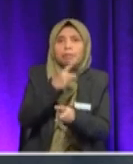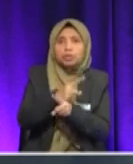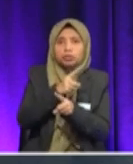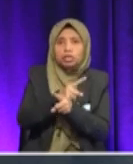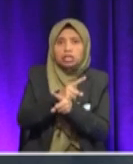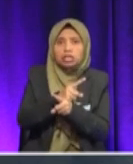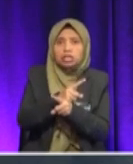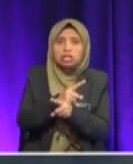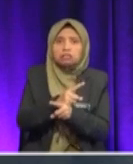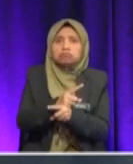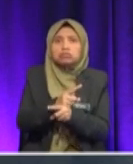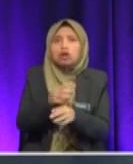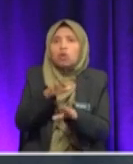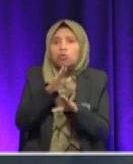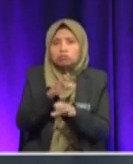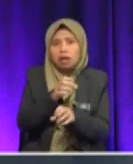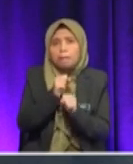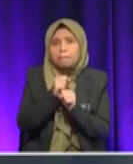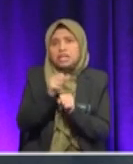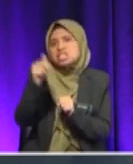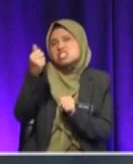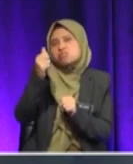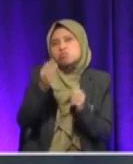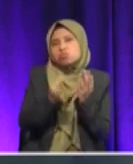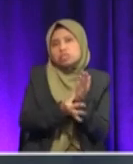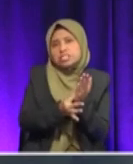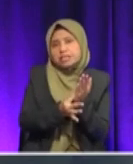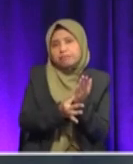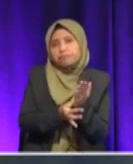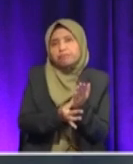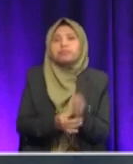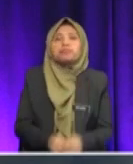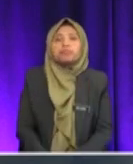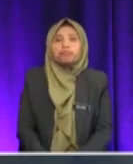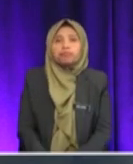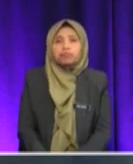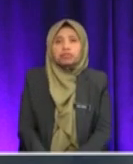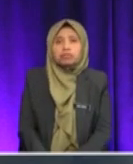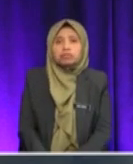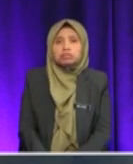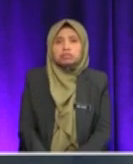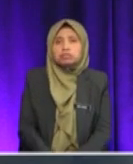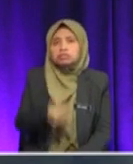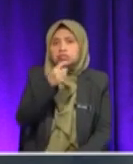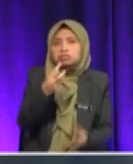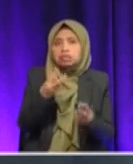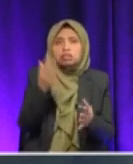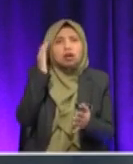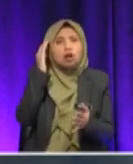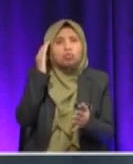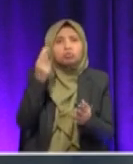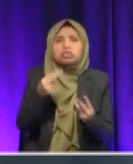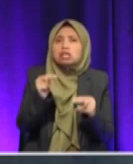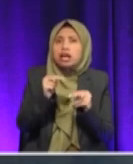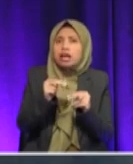silat saya hampir Trump B10 Silvi muncul ah Oke mungkin sobat sudah tahu nilai dengan Cikgu